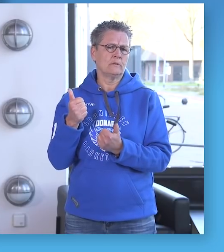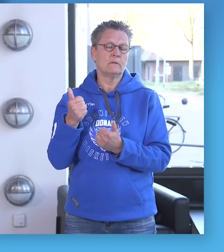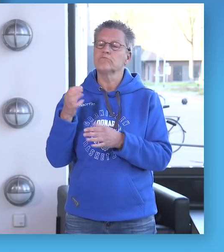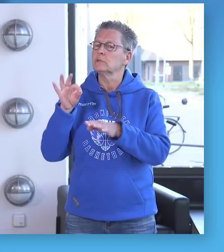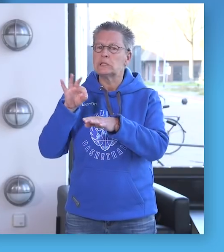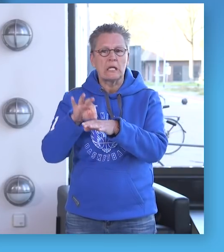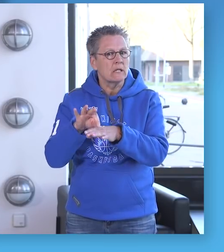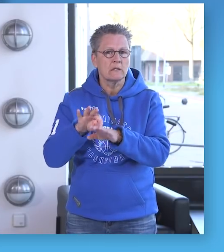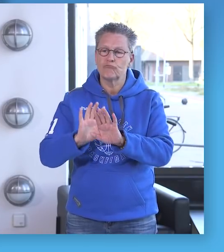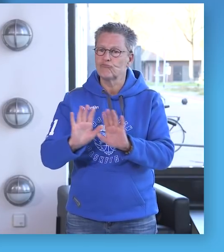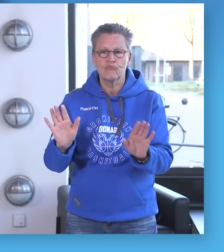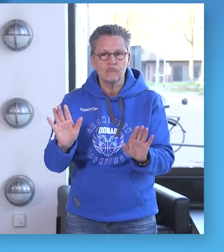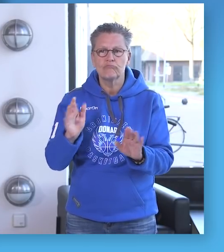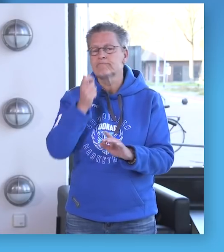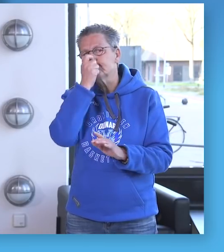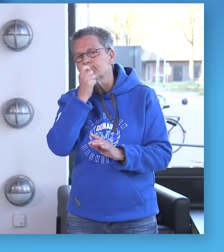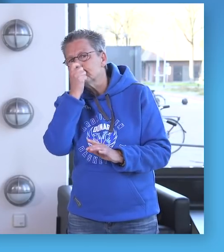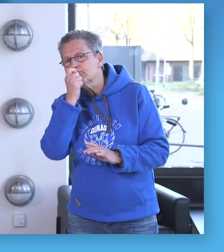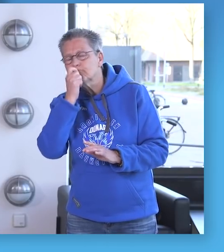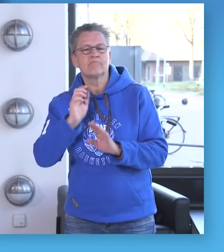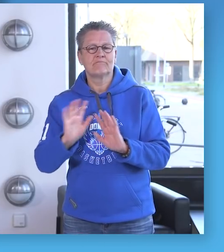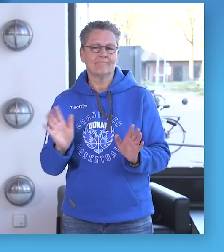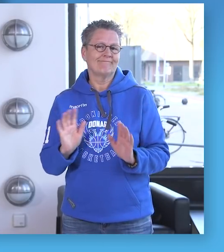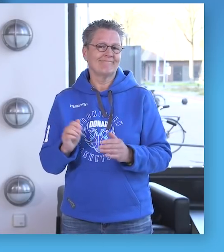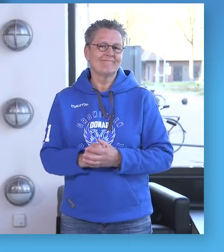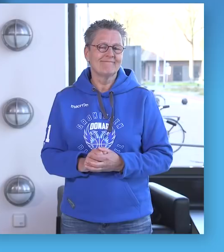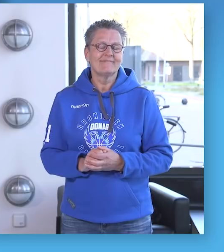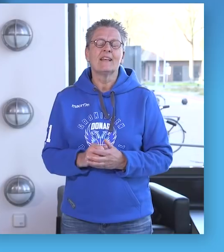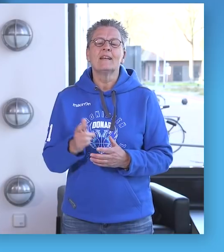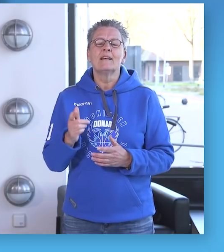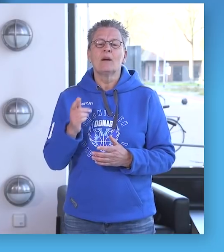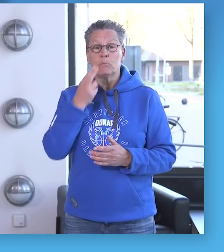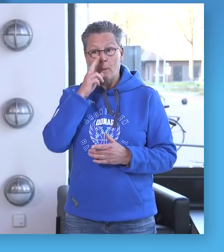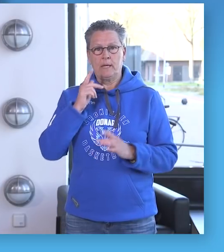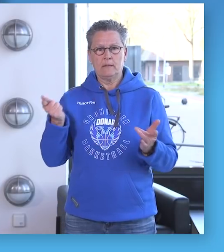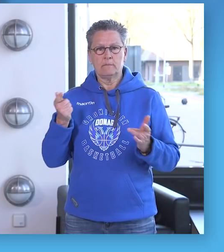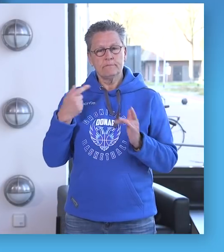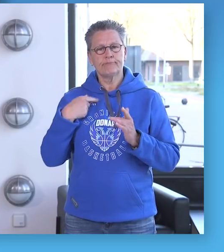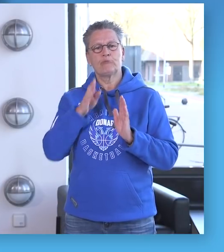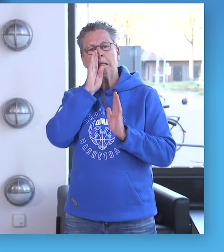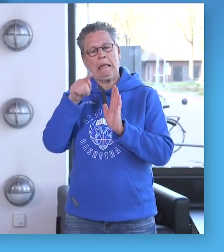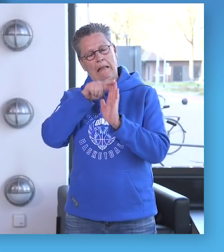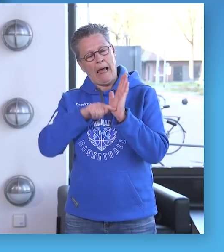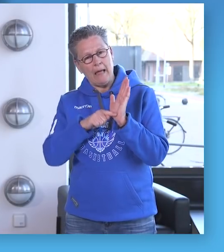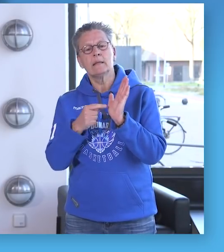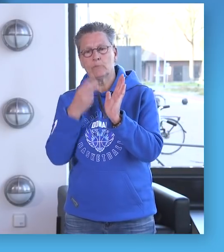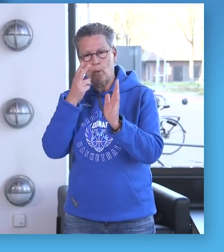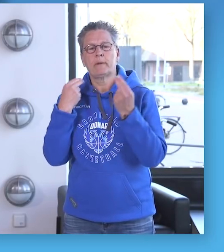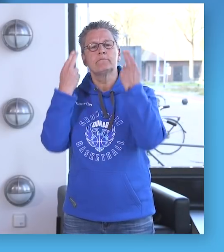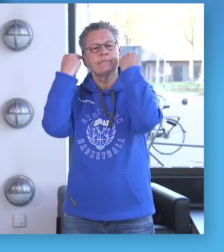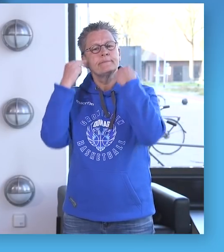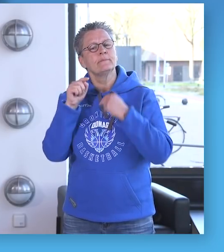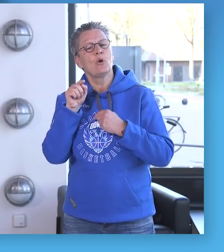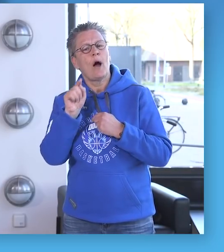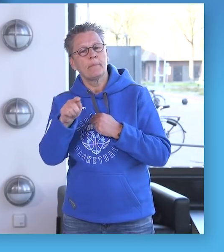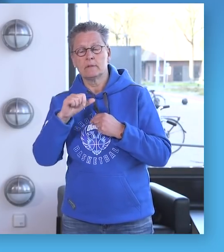ziek of verkouden of dat soort dingetjes en zo. Ik probeer keurig alle richtlijnen te volgen en gewoon me